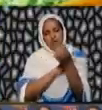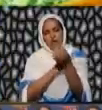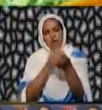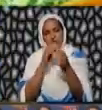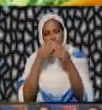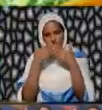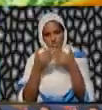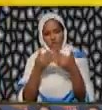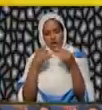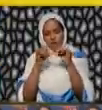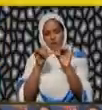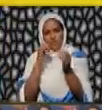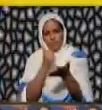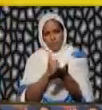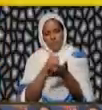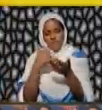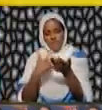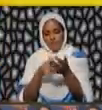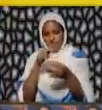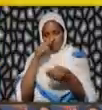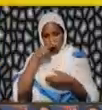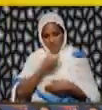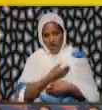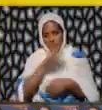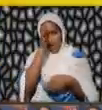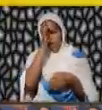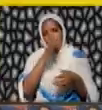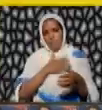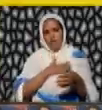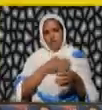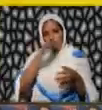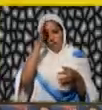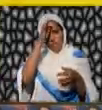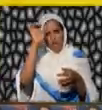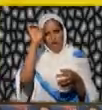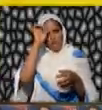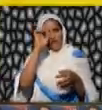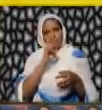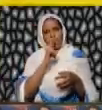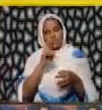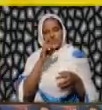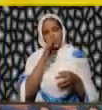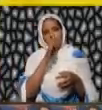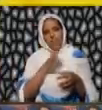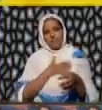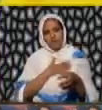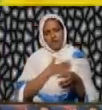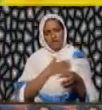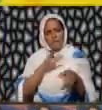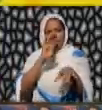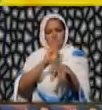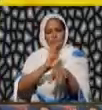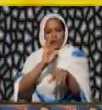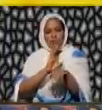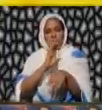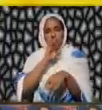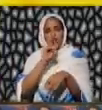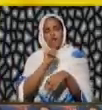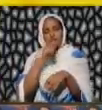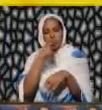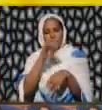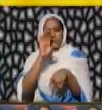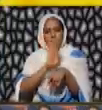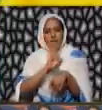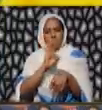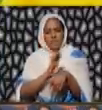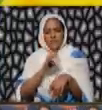የቱን ግሳልስ በላል ማለት። ይህ ብላቴና አባቴ አባ ኤፍሬም ናቸው፣ እናቴም ቤተ ክርስቲያን ናት